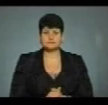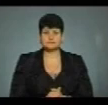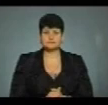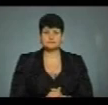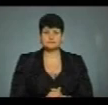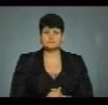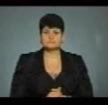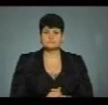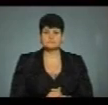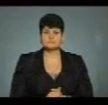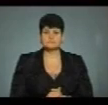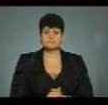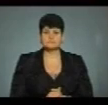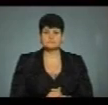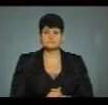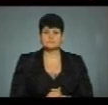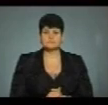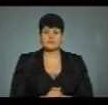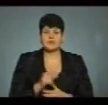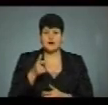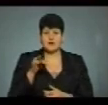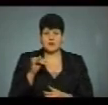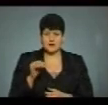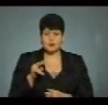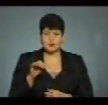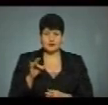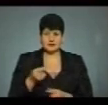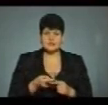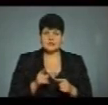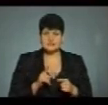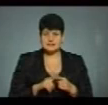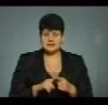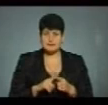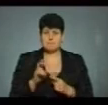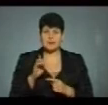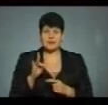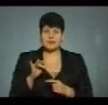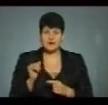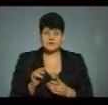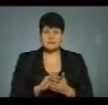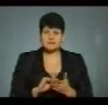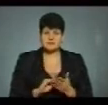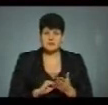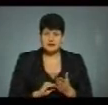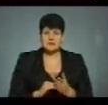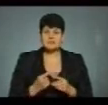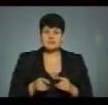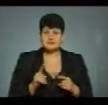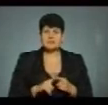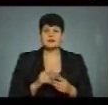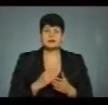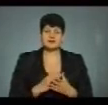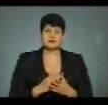Суспільному. Тернопіль. «Гаррі Поттер» – це серія фільмів на основі романів британської письменниці Джоан Роулінг. Серія складається з